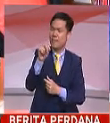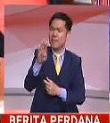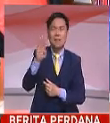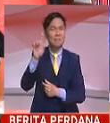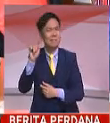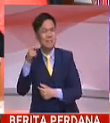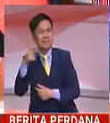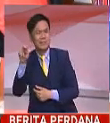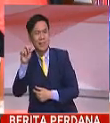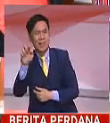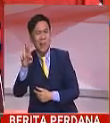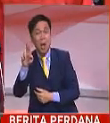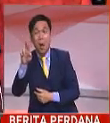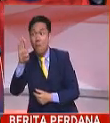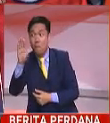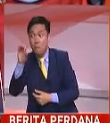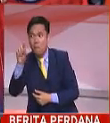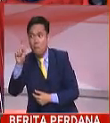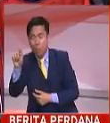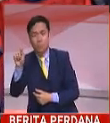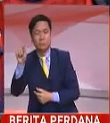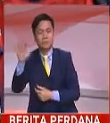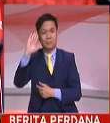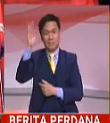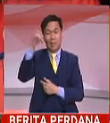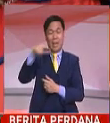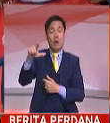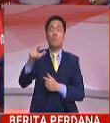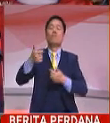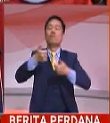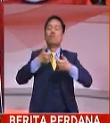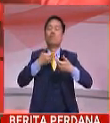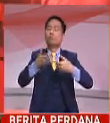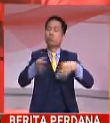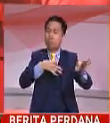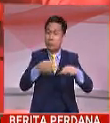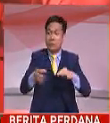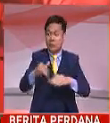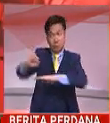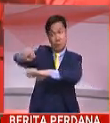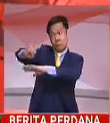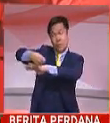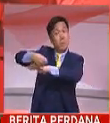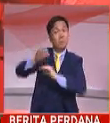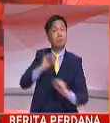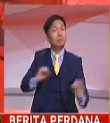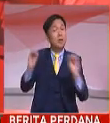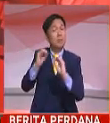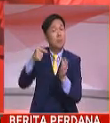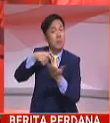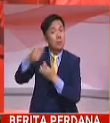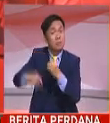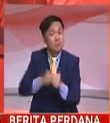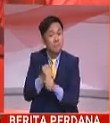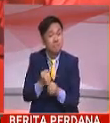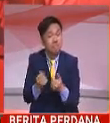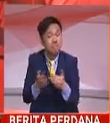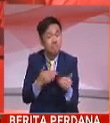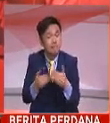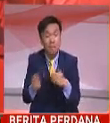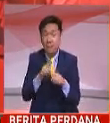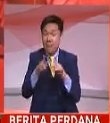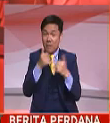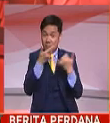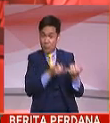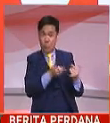sementara itu ketua jurulatih pasukan TNI Nor Azlin bakar berkata ketiadaan pemain impor untuk kejahatan tahun ini bakal menjadikan